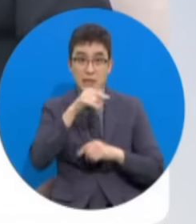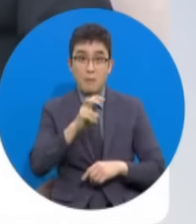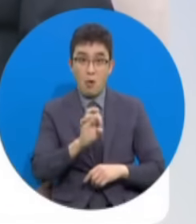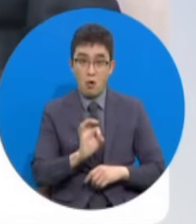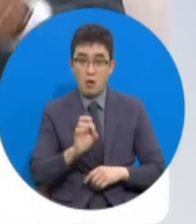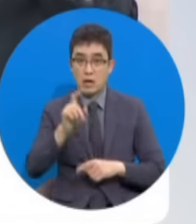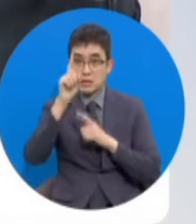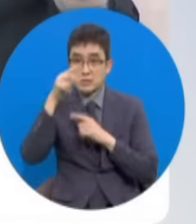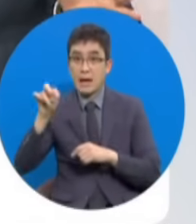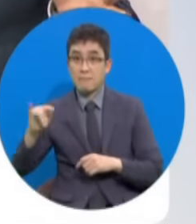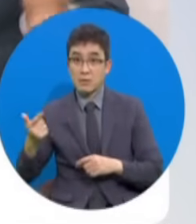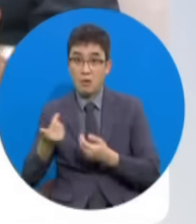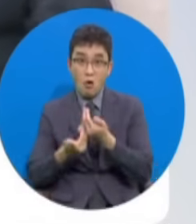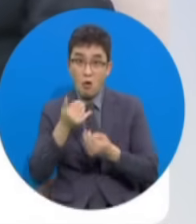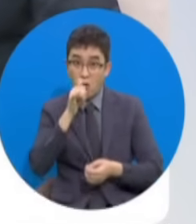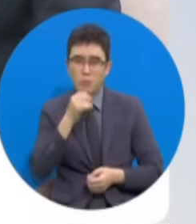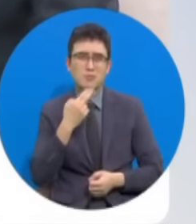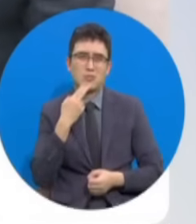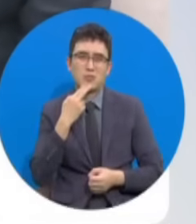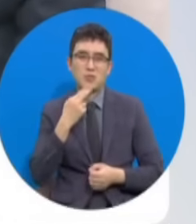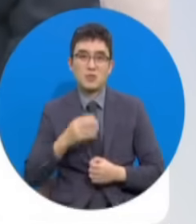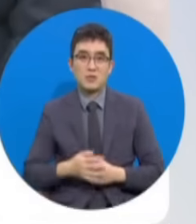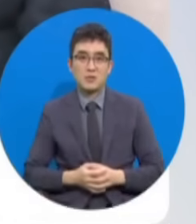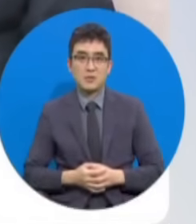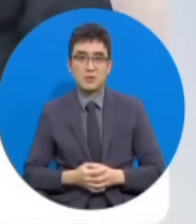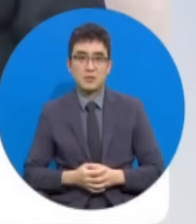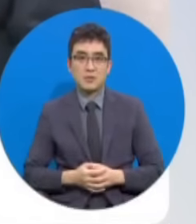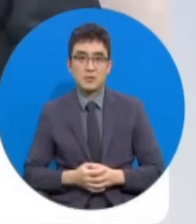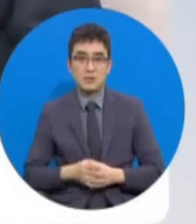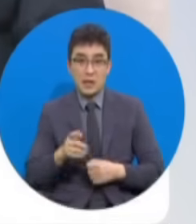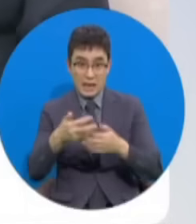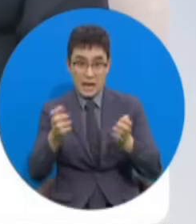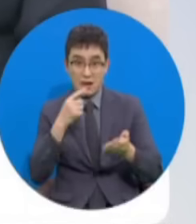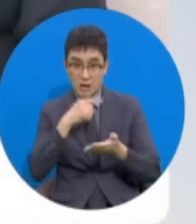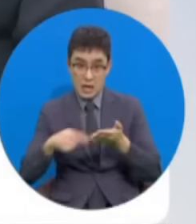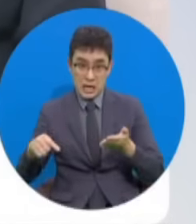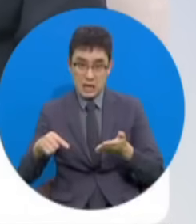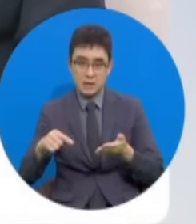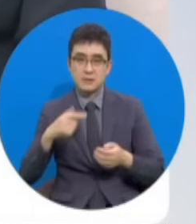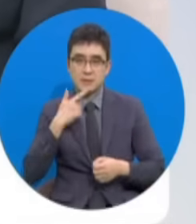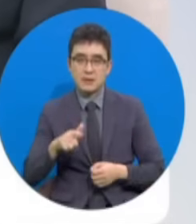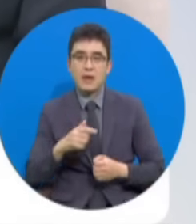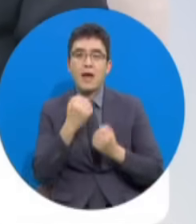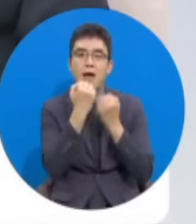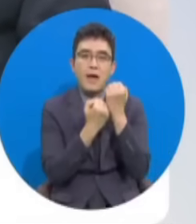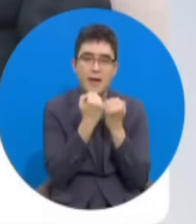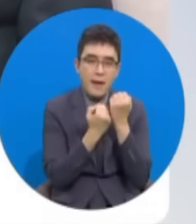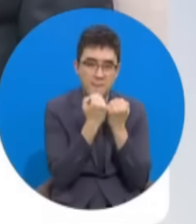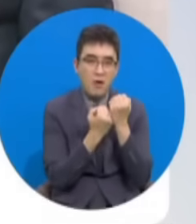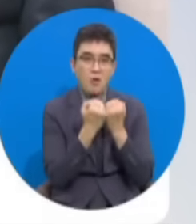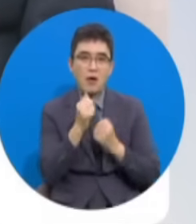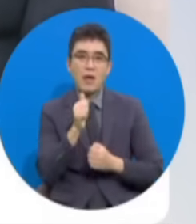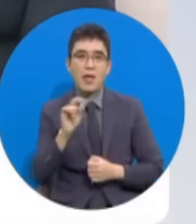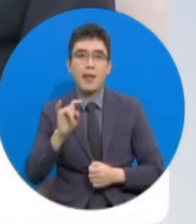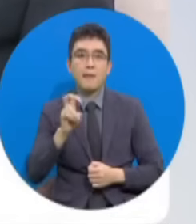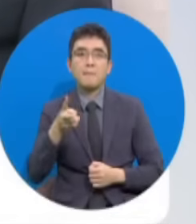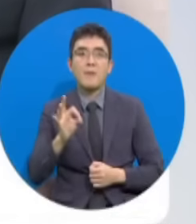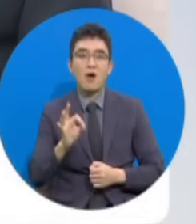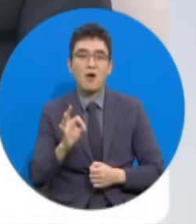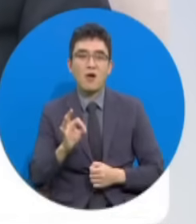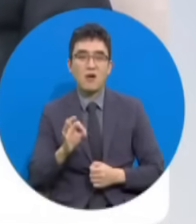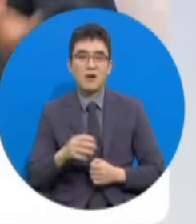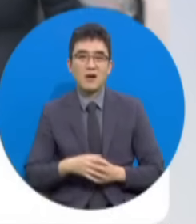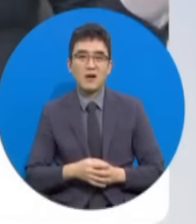사실은 이재명 체제에 대해서 이거는 해당 행위가 아니라 해명 행위거든요. 이재명을 해하는